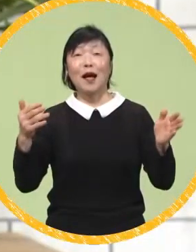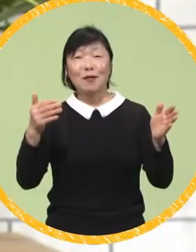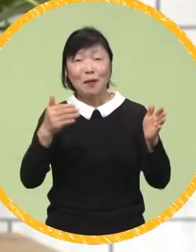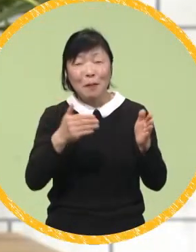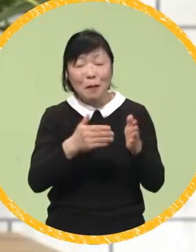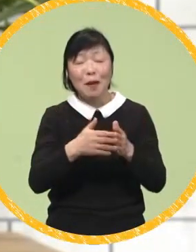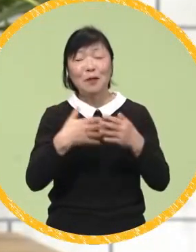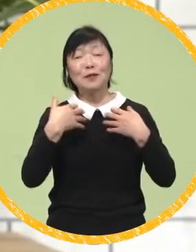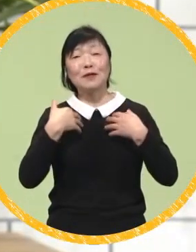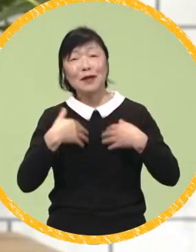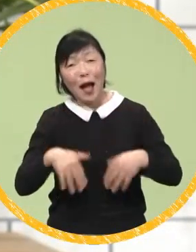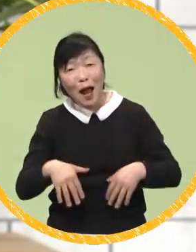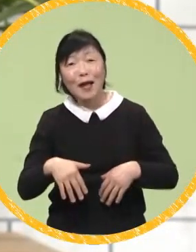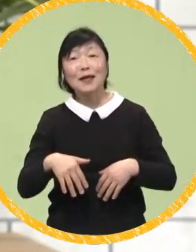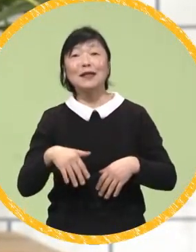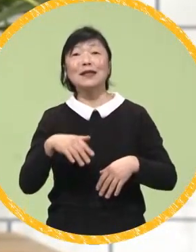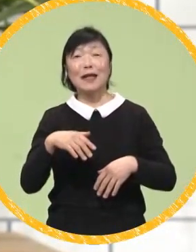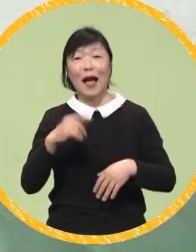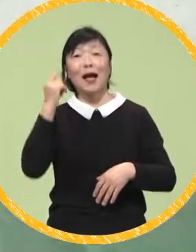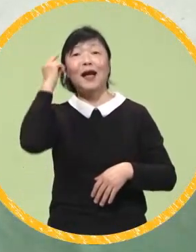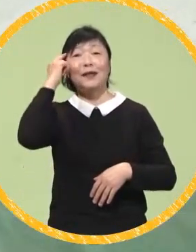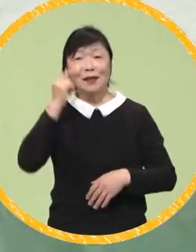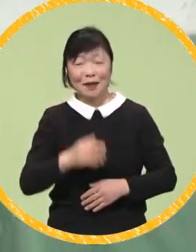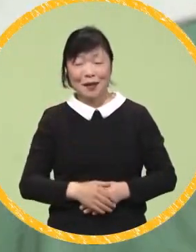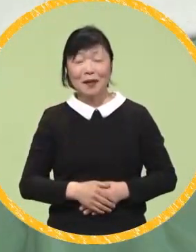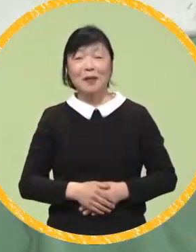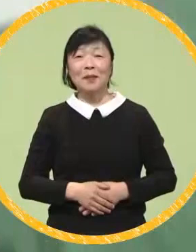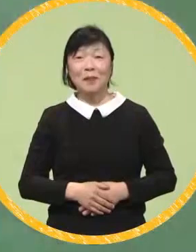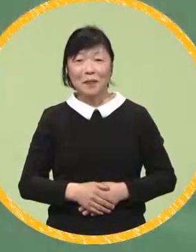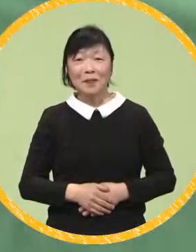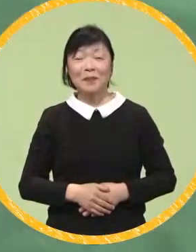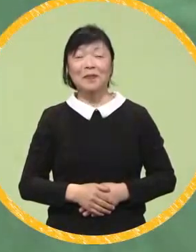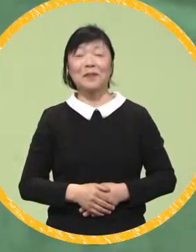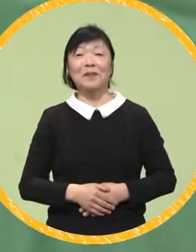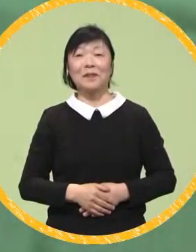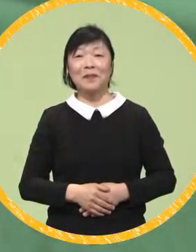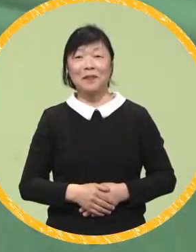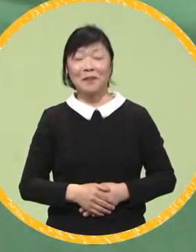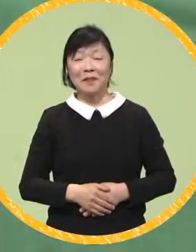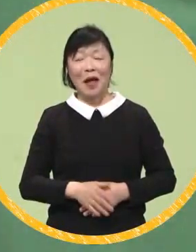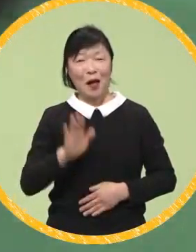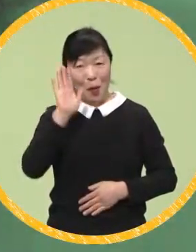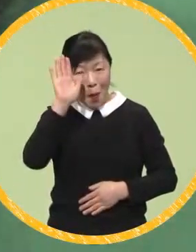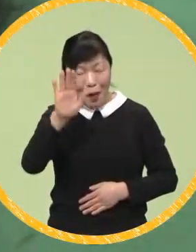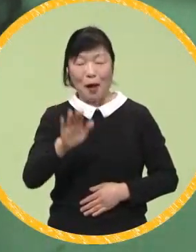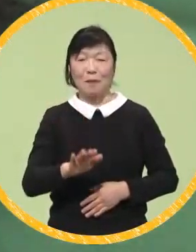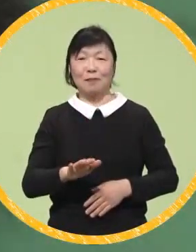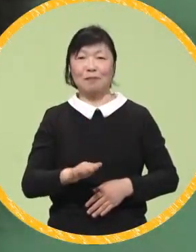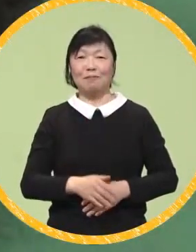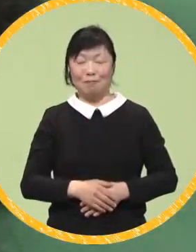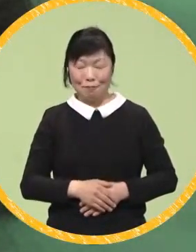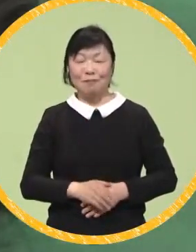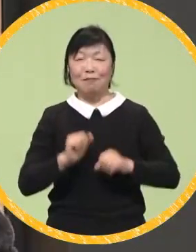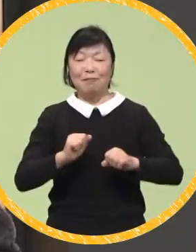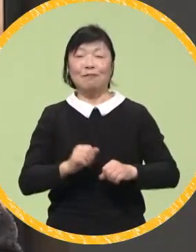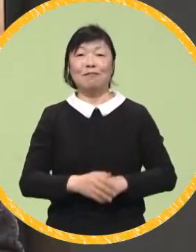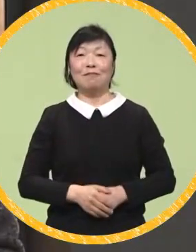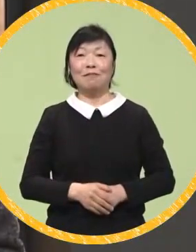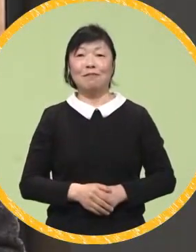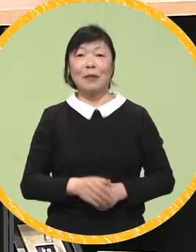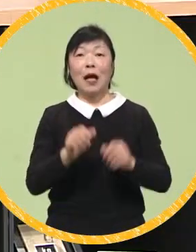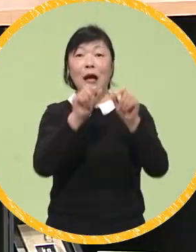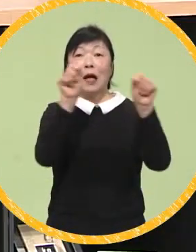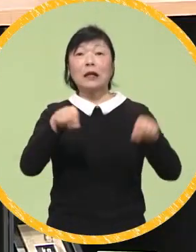終わりのセミみたいがいいんですよ信州4ヤシ終わらないよこれからですよねてるんですかは変えてセキュロスが